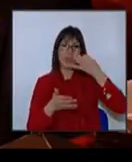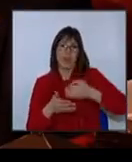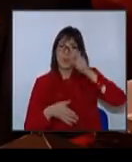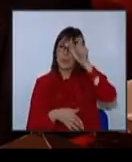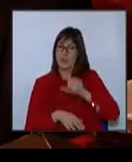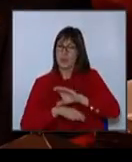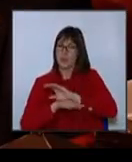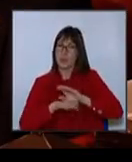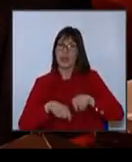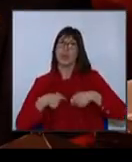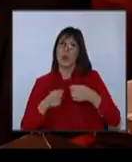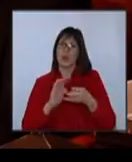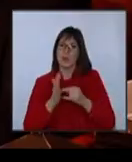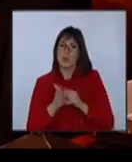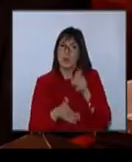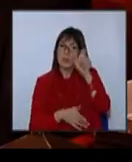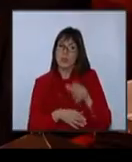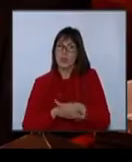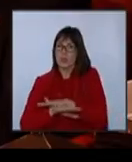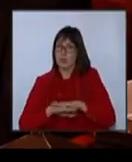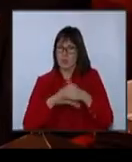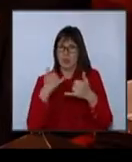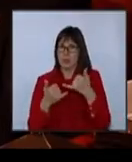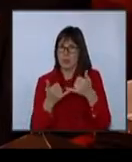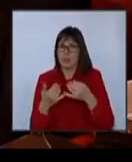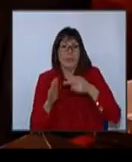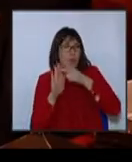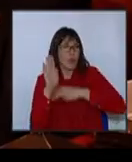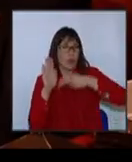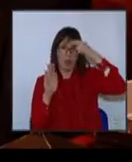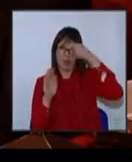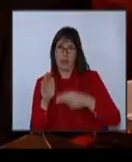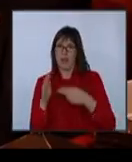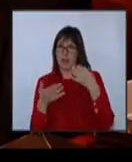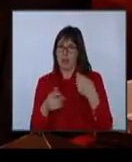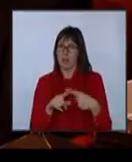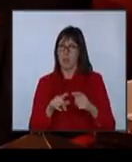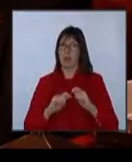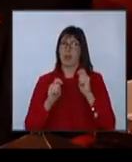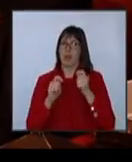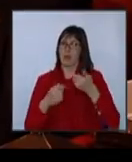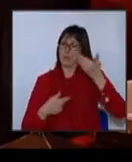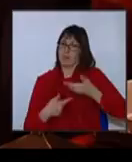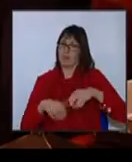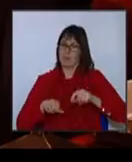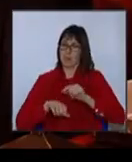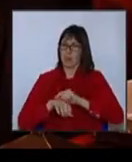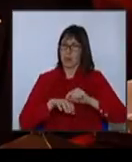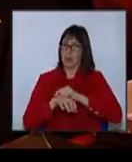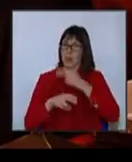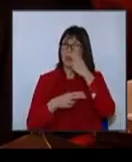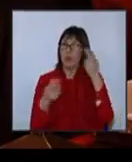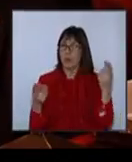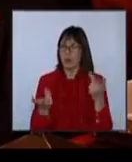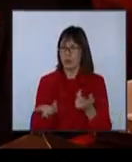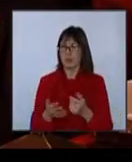dels ciutadans. Aquesta és i hauria de ser la norma bàsica i fonamental, a qui se li ha designat un lloc privilegiat, políticament, evidentment